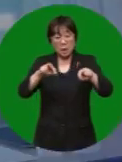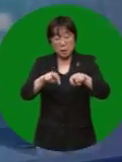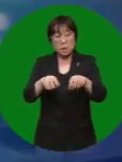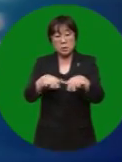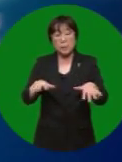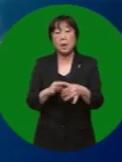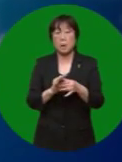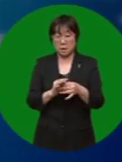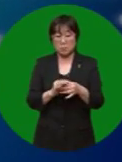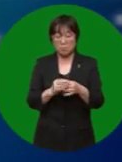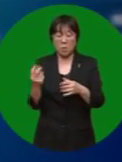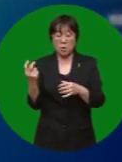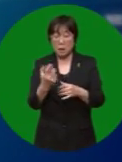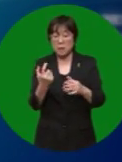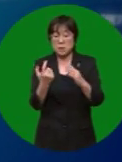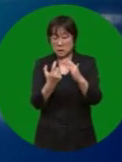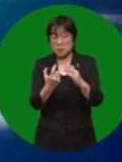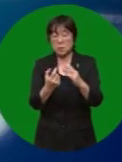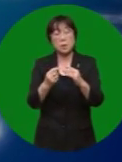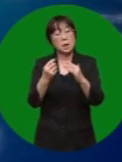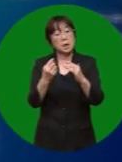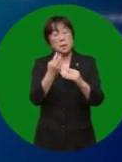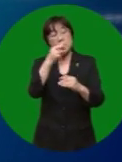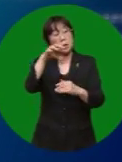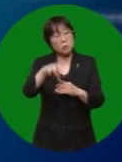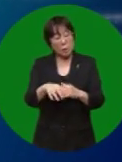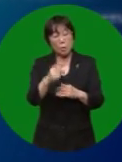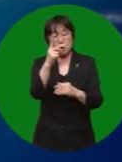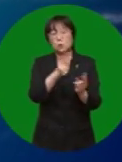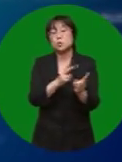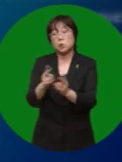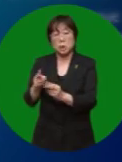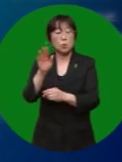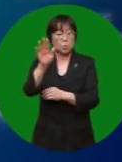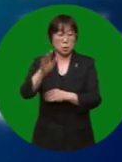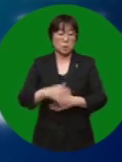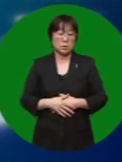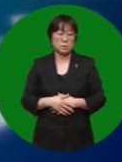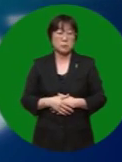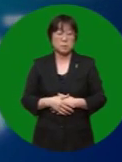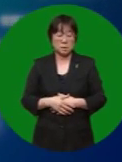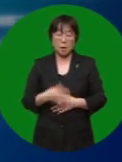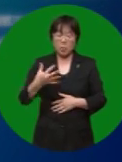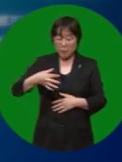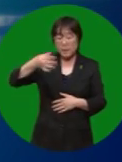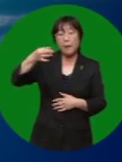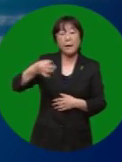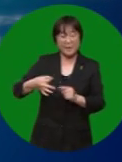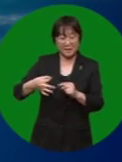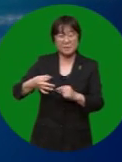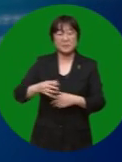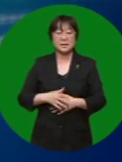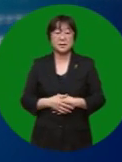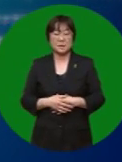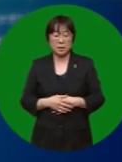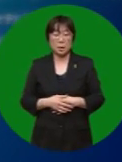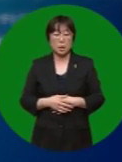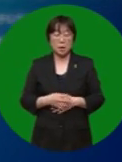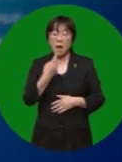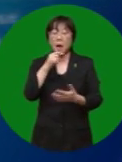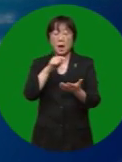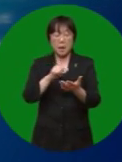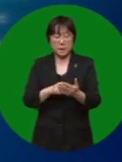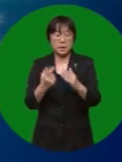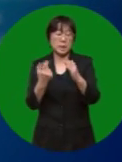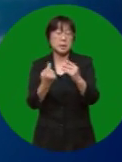され始めた耐震シェルター、これも一つの制度としてあったんですね。やはりこれは値段が安いということがあってね、この簡易